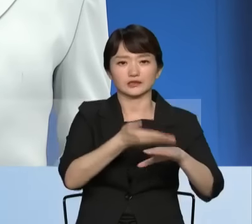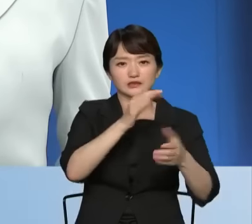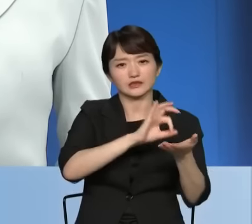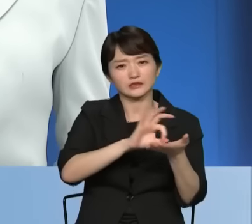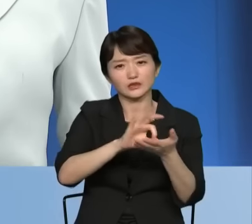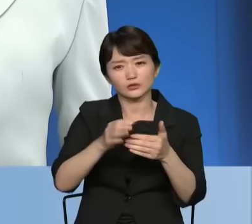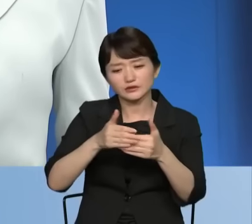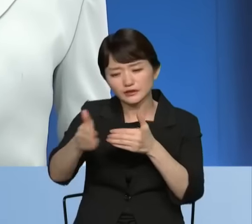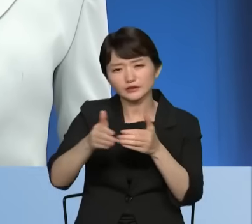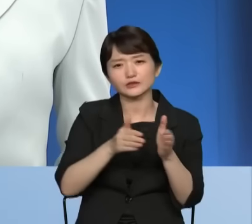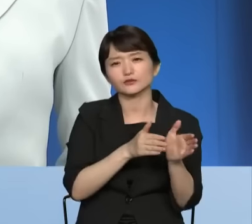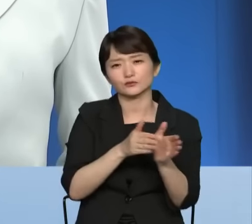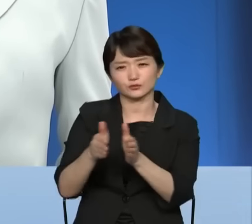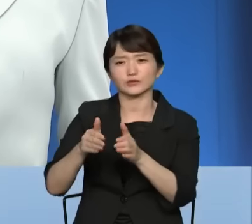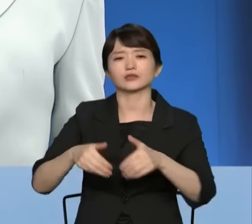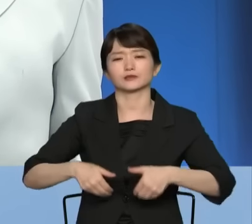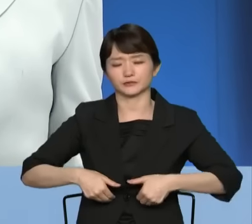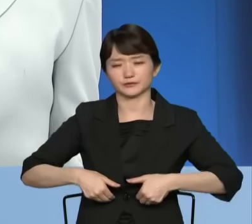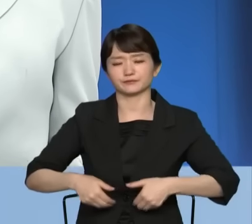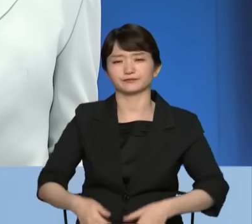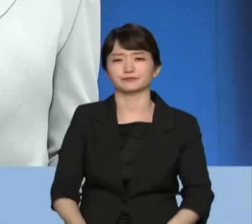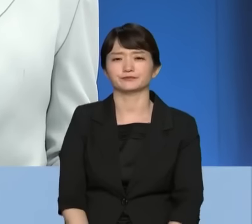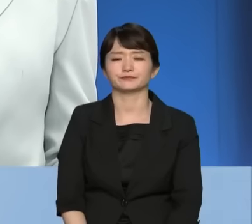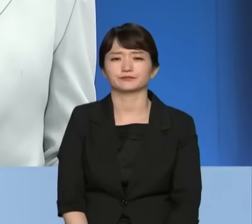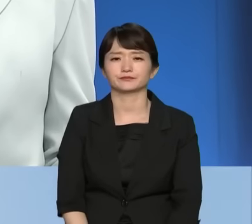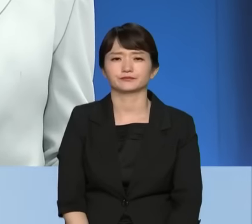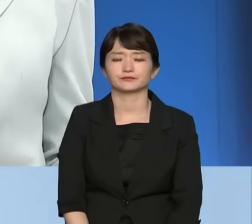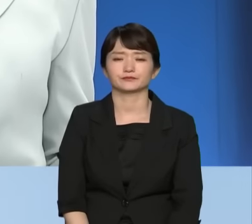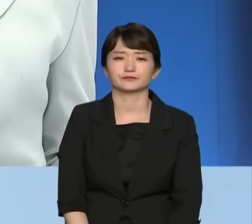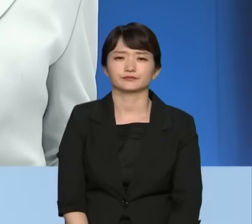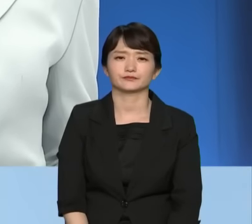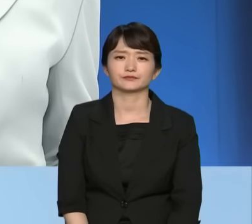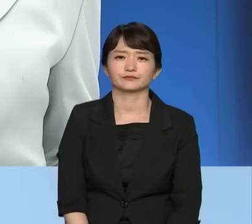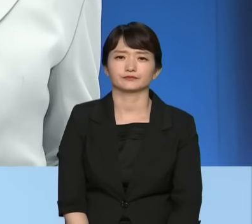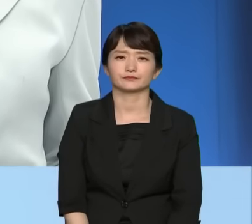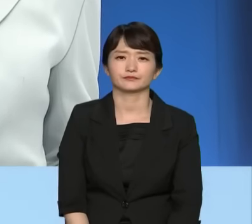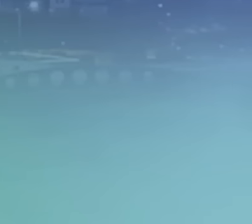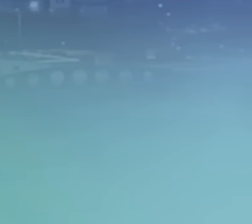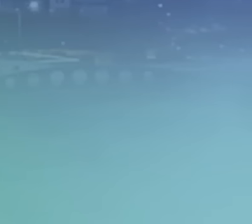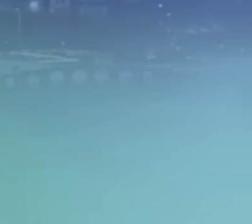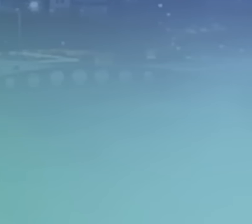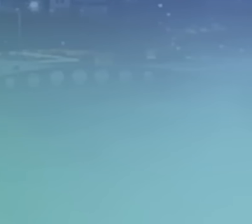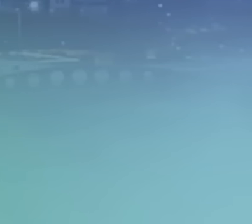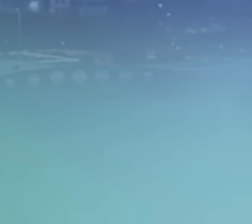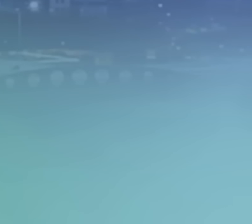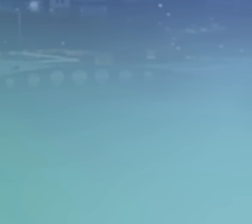마련해 놔야 한다 이렇게 강조하고 있습니다네 여기까지 뵙겠습니다 공다상 기자였습니다